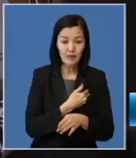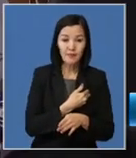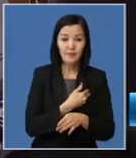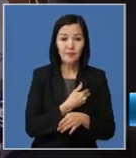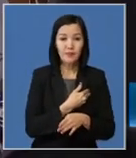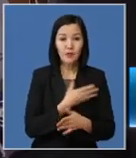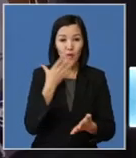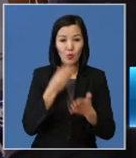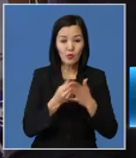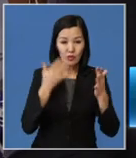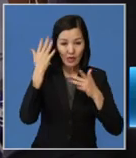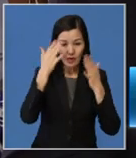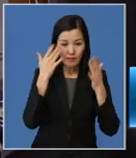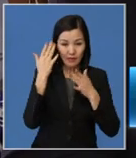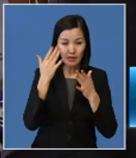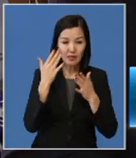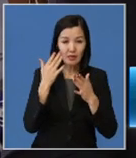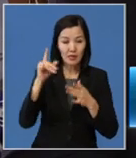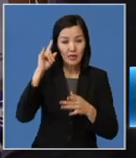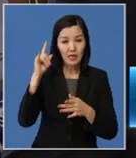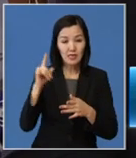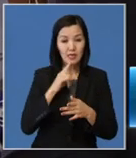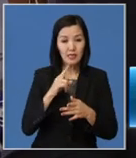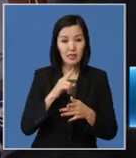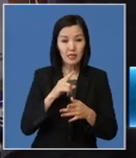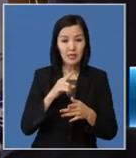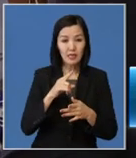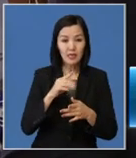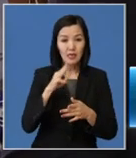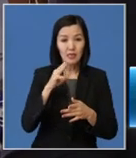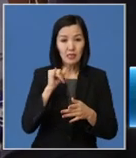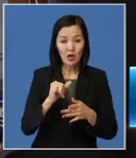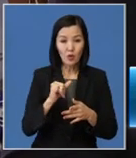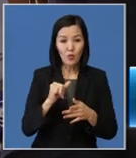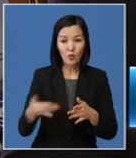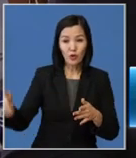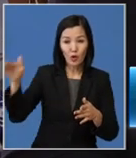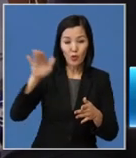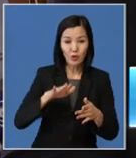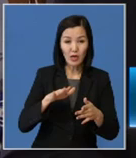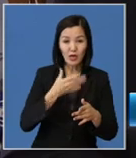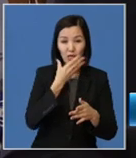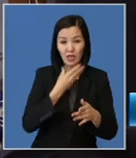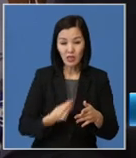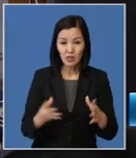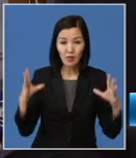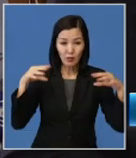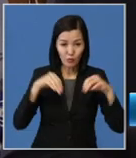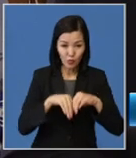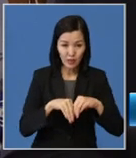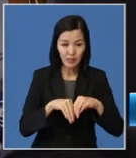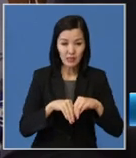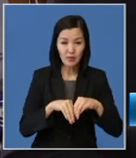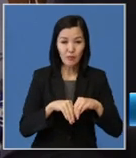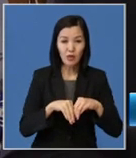енді өзінің арманы болашақта жаңағы Қазақстанның тау ешкілерімен будандастырып, шағыстырып, Қазақтың пародасын